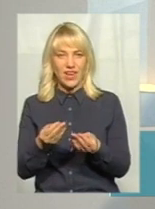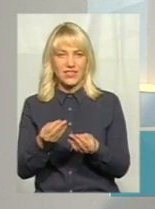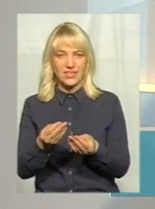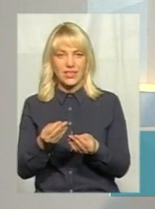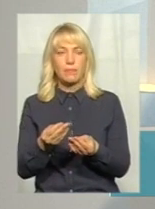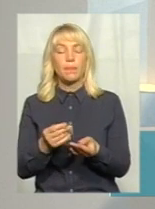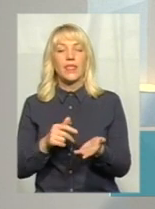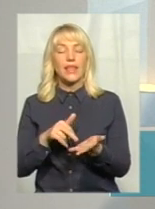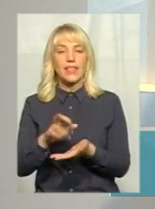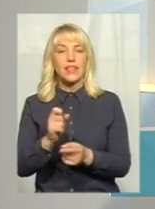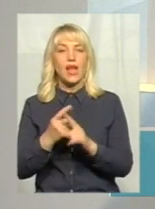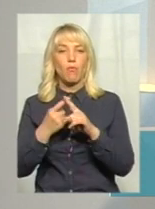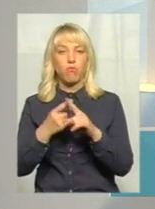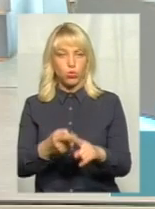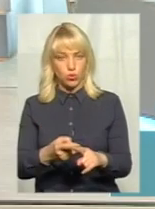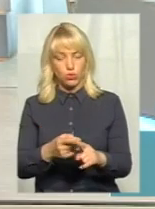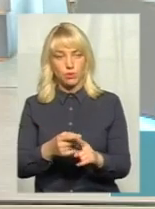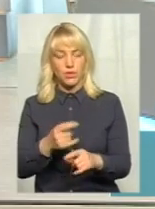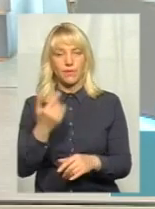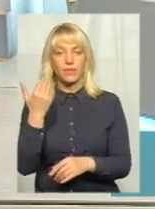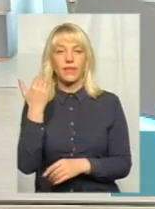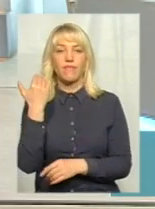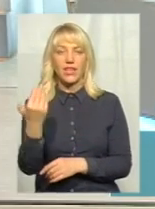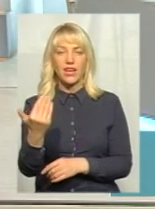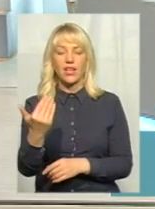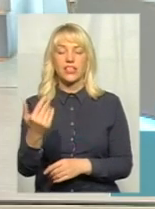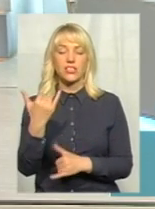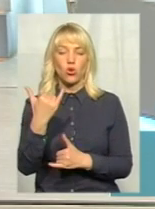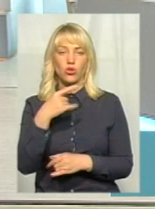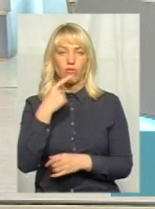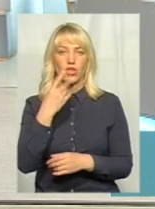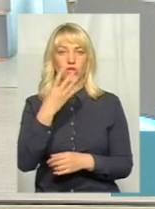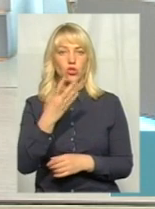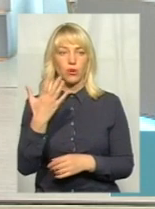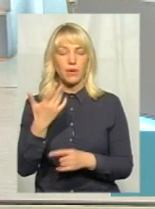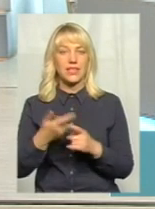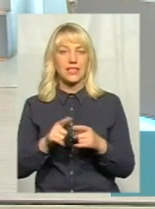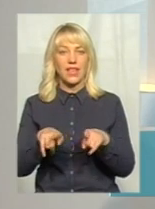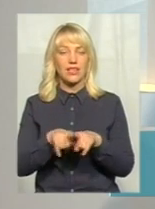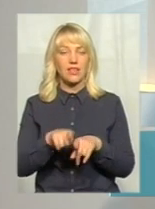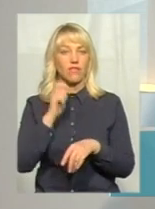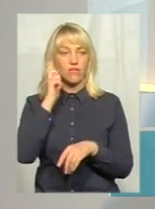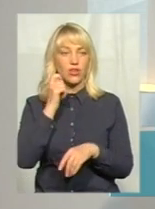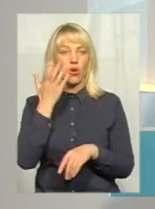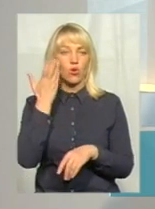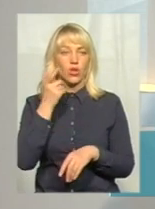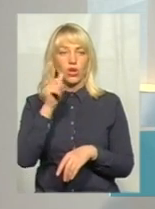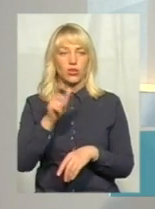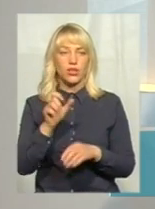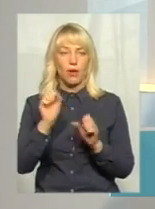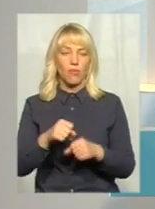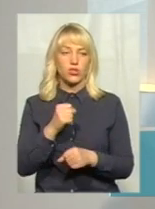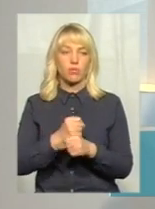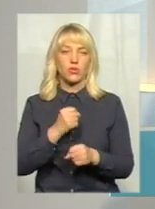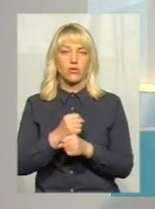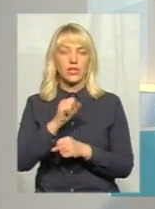на поступки? Ви сьогодні говорили, що 45 – це, ну, такий вік, коли людина може працювати,